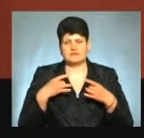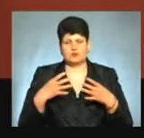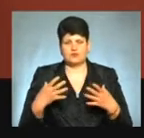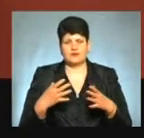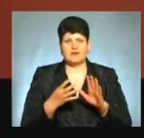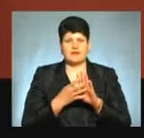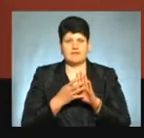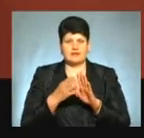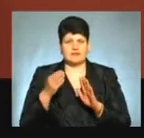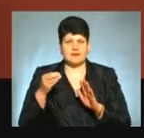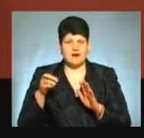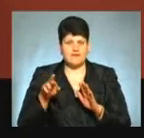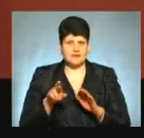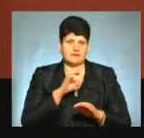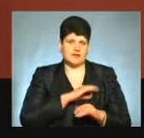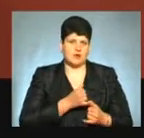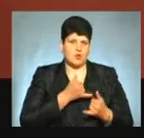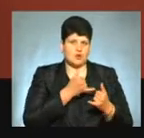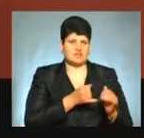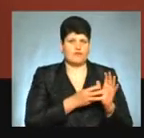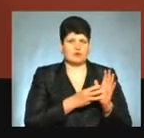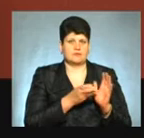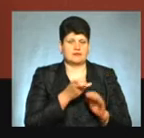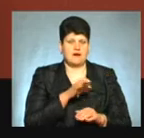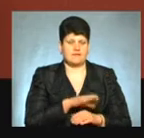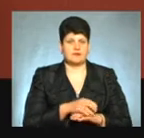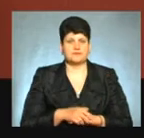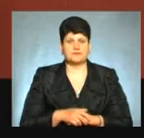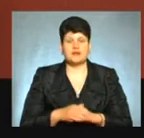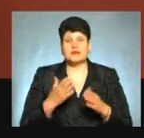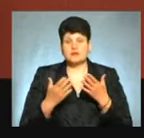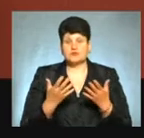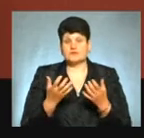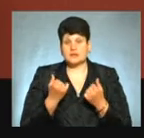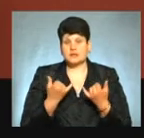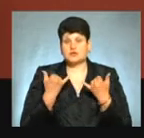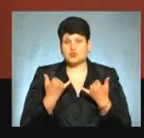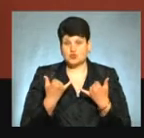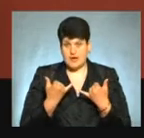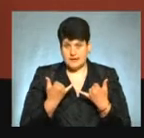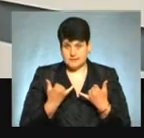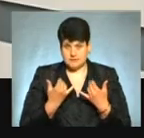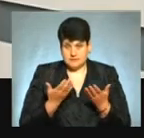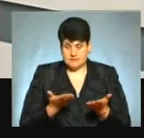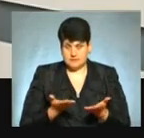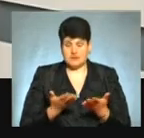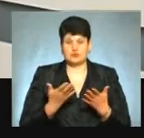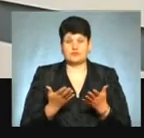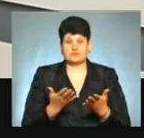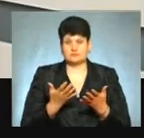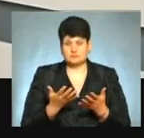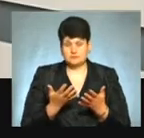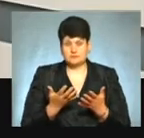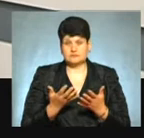свята 9 травня на користь 8 травня, Дня пам'яті? Знаєте, якщо взяти до уваги сучасність, якщо